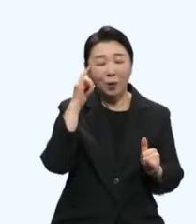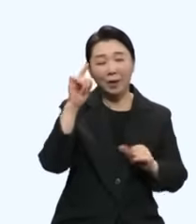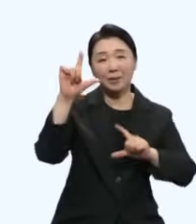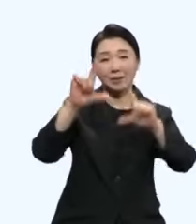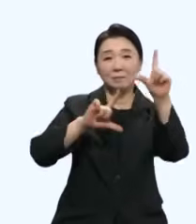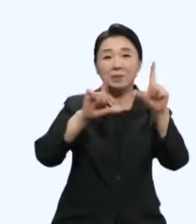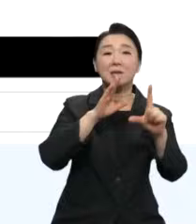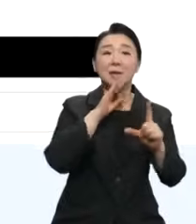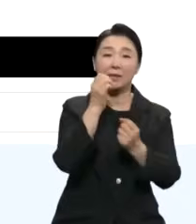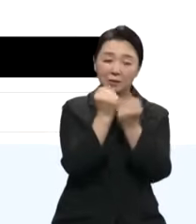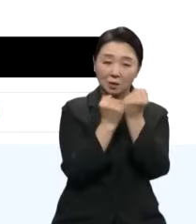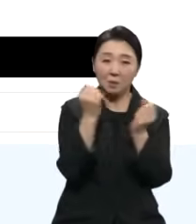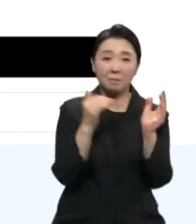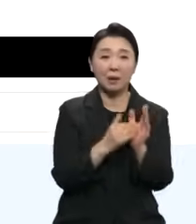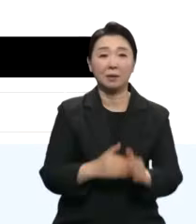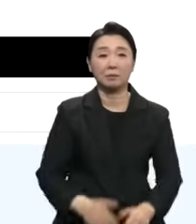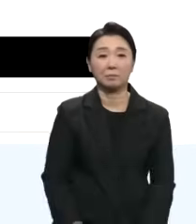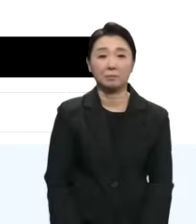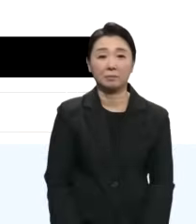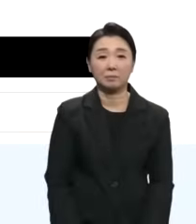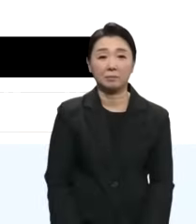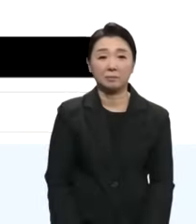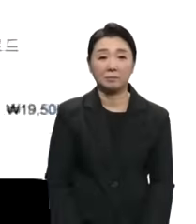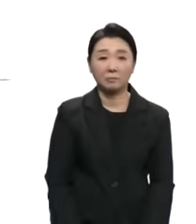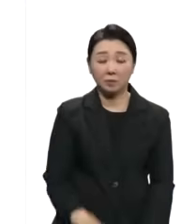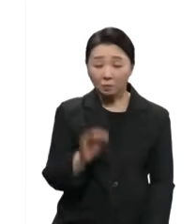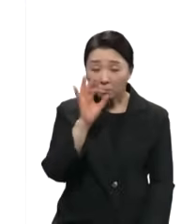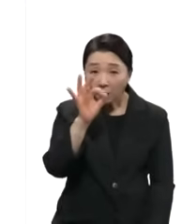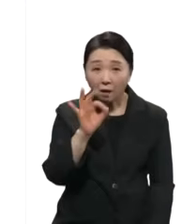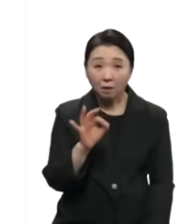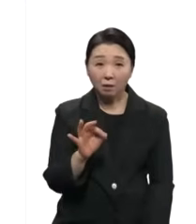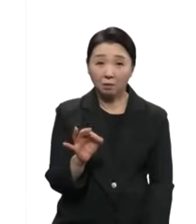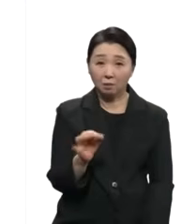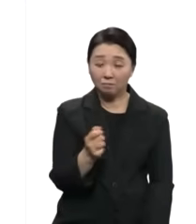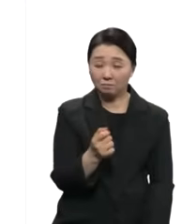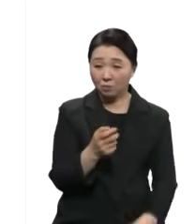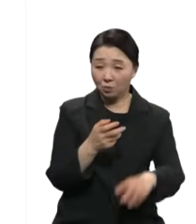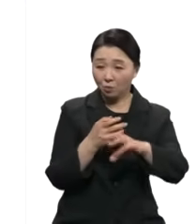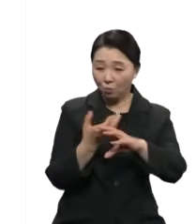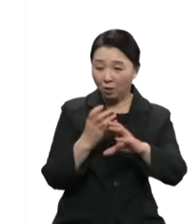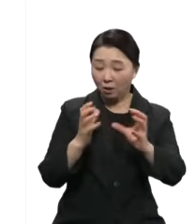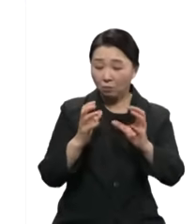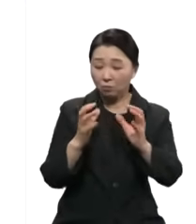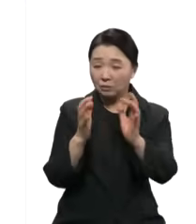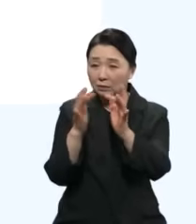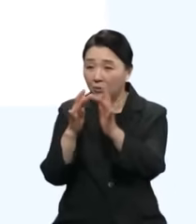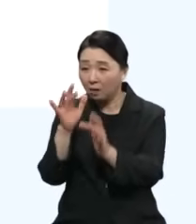이미지입니다, 이런 설명을 달아두었습니다. 이걸 보면 여러 외국 사이트도